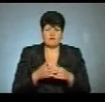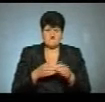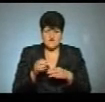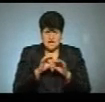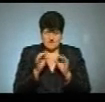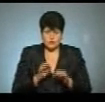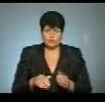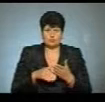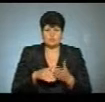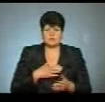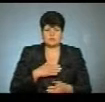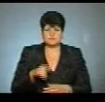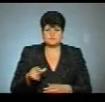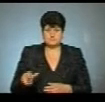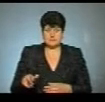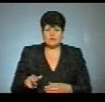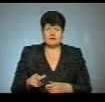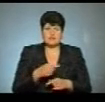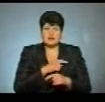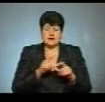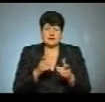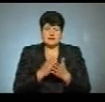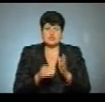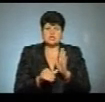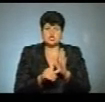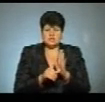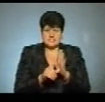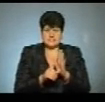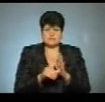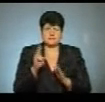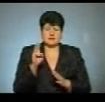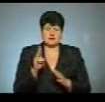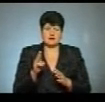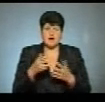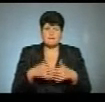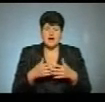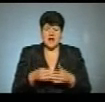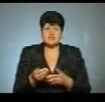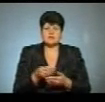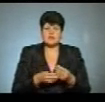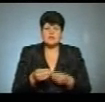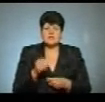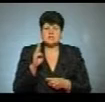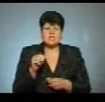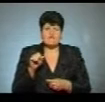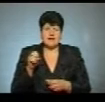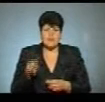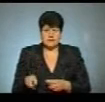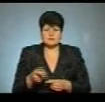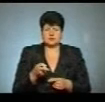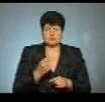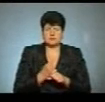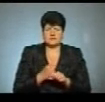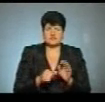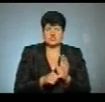висококваліфіковану допомогу нашим пацієнтам. У лікарні є 6 апаратів штучної вентиляції легень, розповів Вадим Рудик. За його словами, з хворими на коронавірус